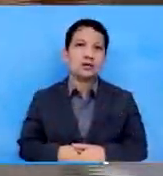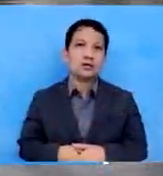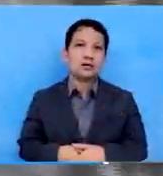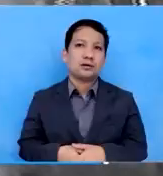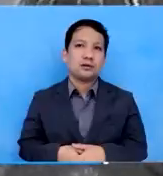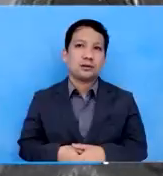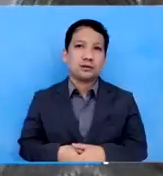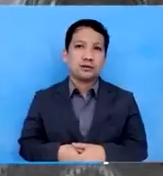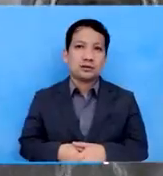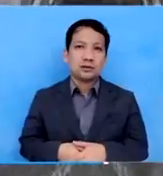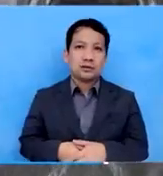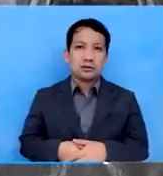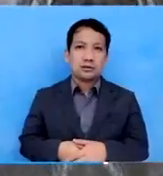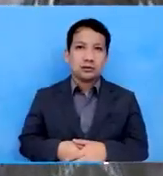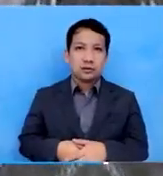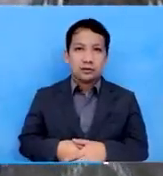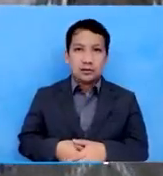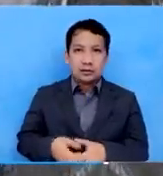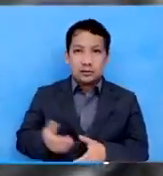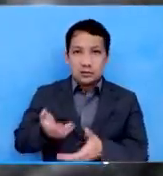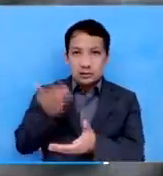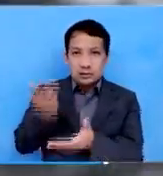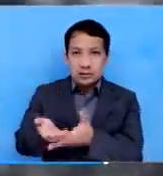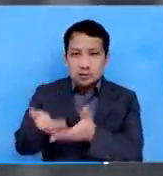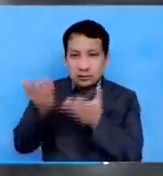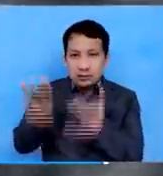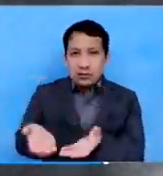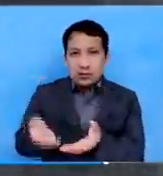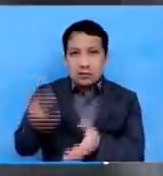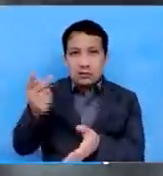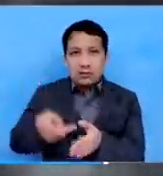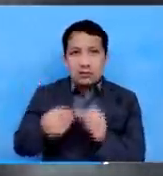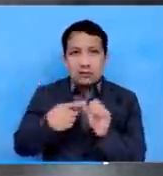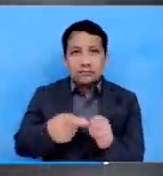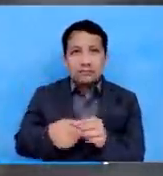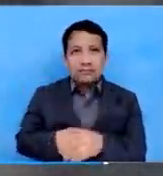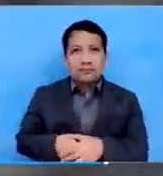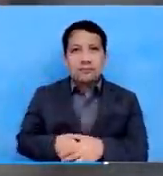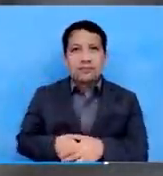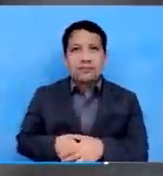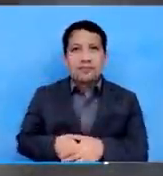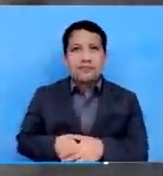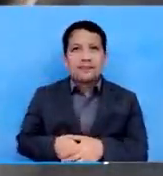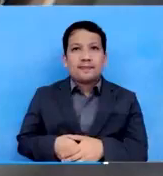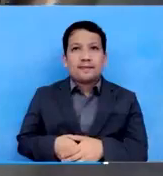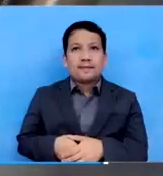Ipinatimbang nila ang nakuwang ginto sa bayan at ito na ang inabot.